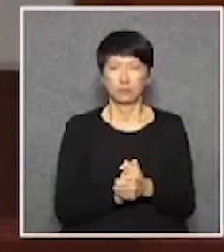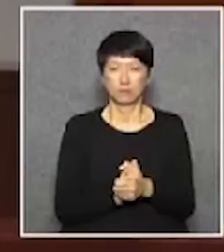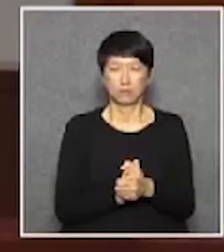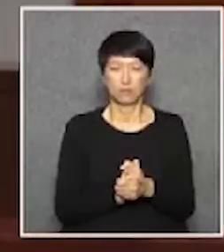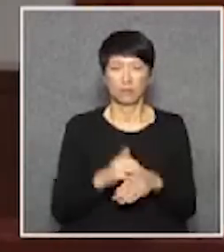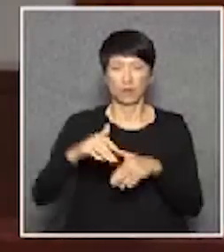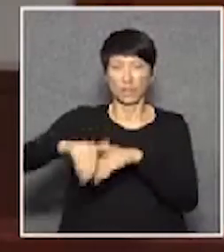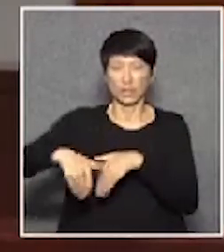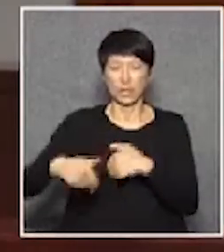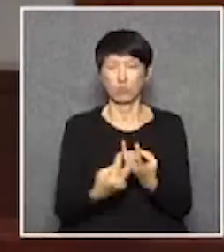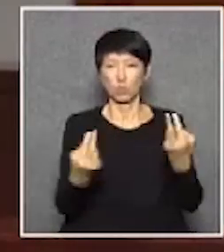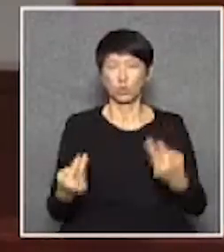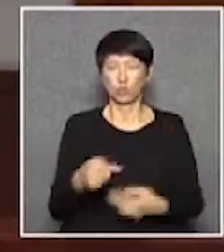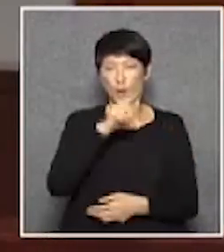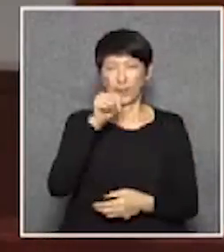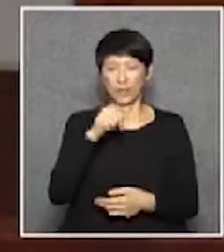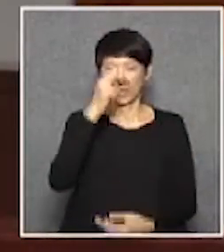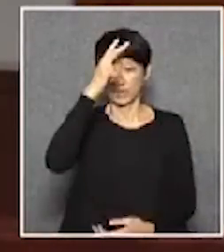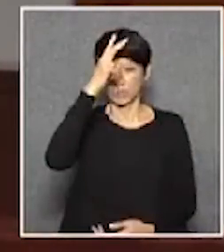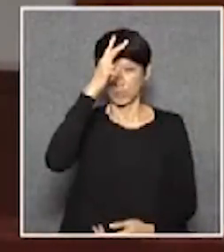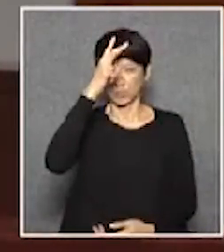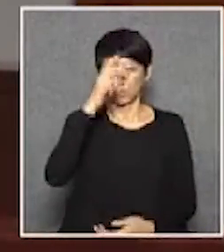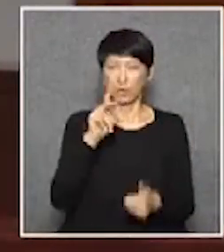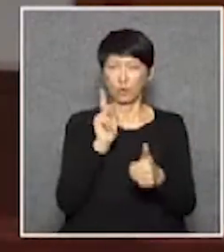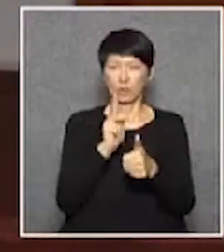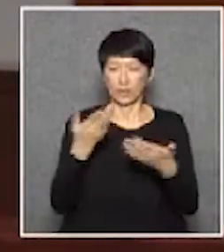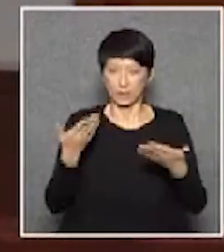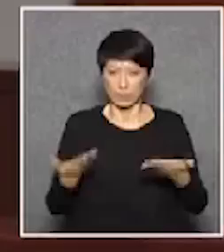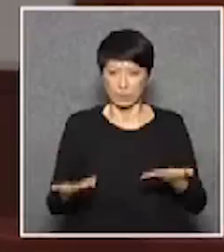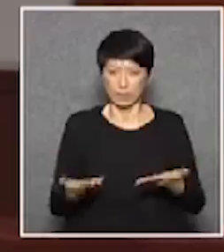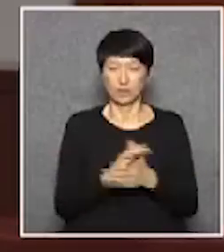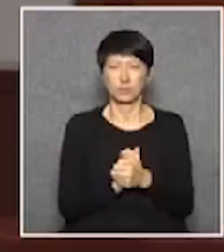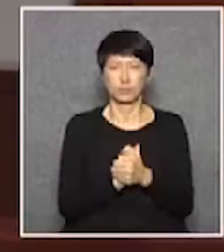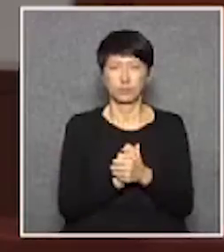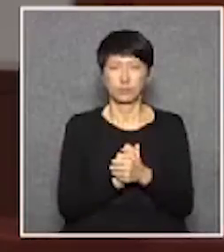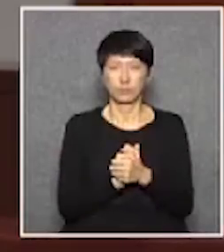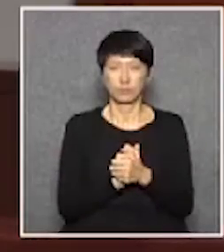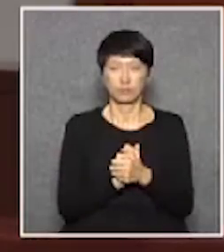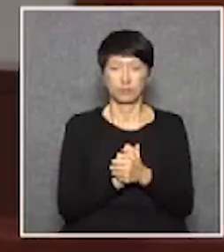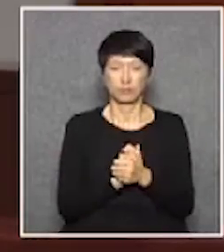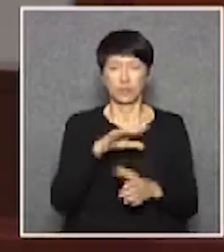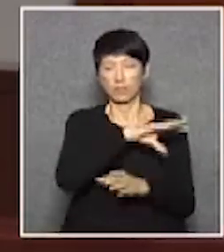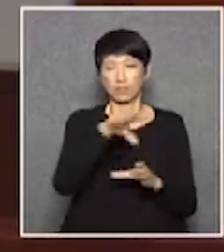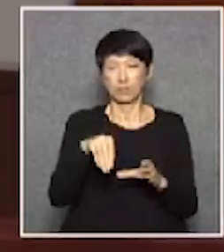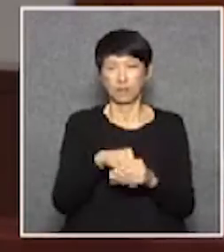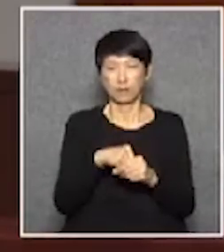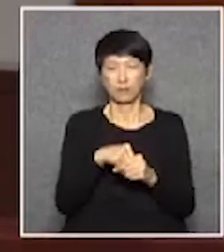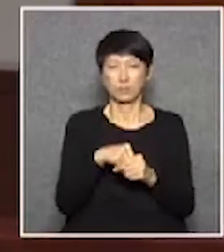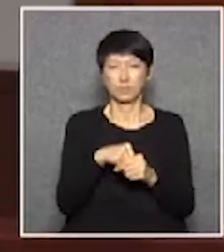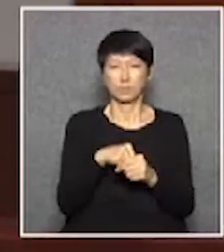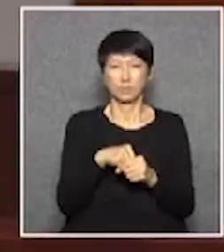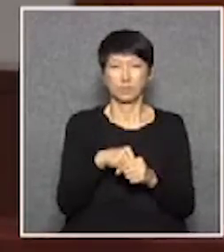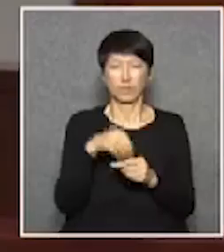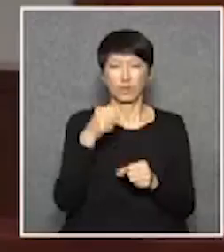郊野公園嘅問題，政府可以藉住而家嚇你將佢即係所謂納入嚇，然後做啲